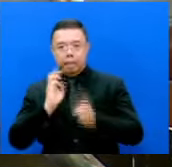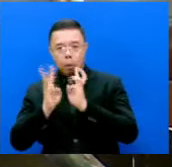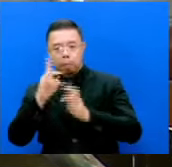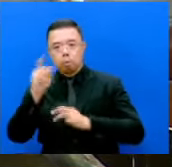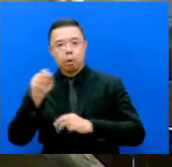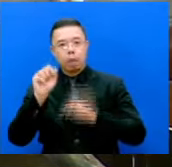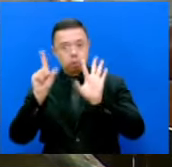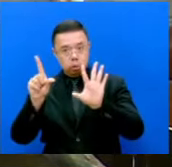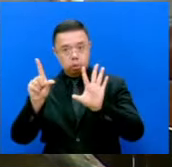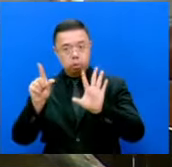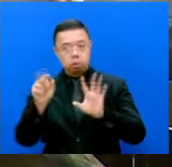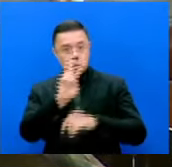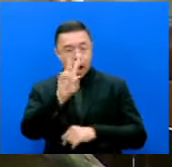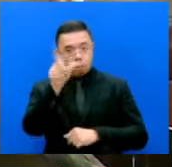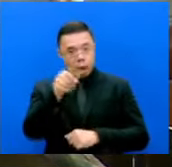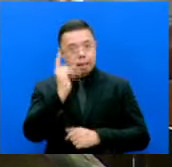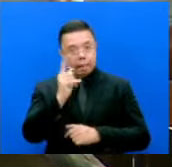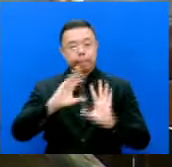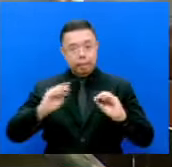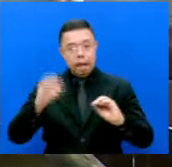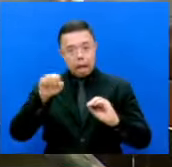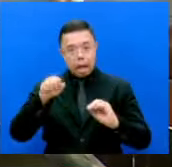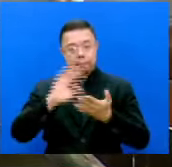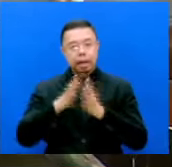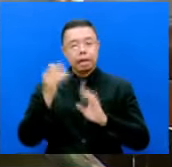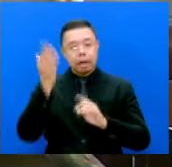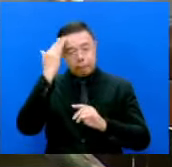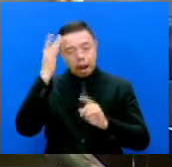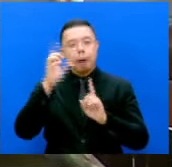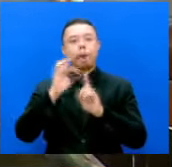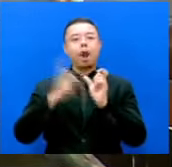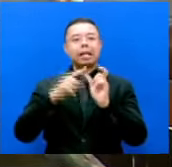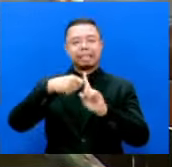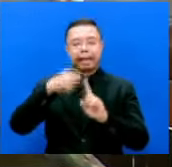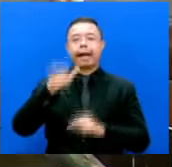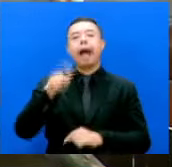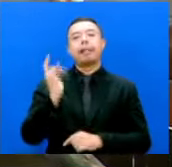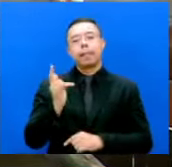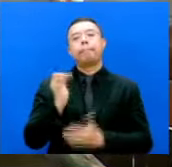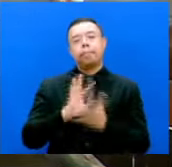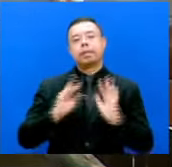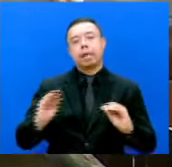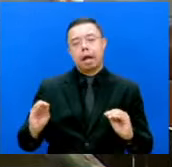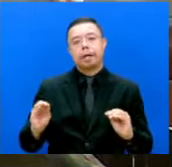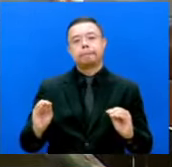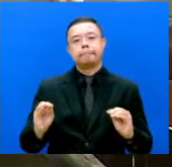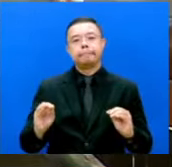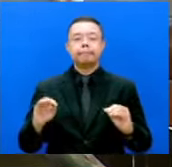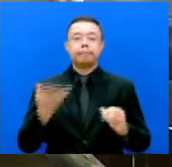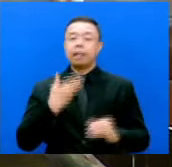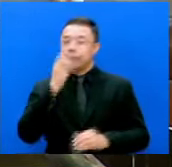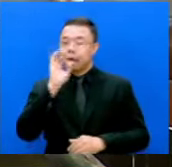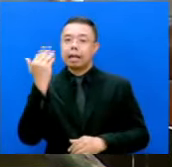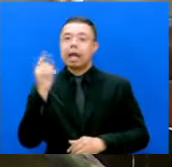bulan Juli ini, Anda memang aktif bekerja ya Pak? Betul. Ya, sebagai Kapolsek Kapetakan? Betul. Tetap saya bekerja seperti biasa. Seperti saya sampaikan